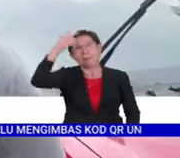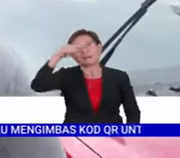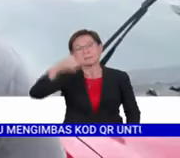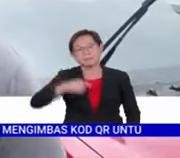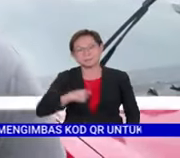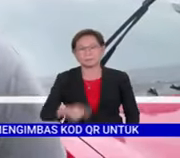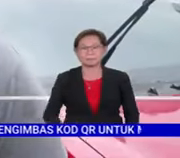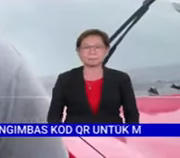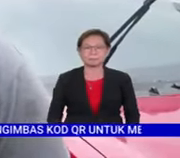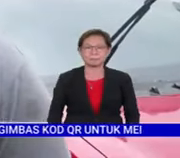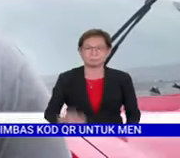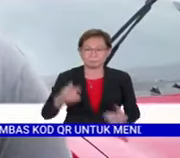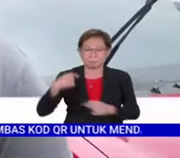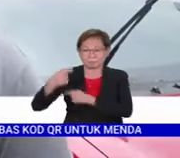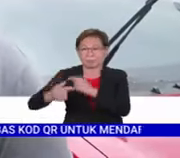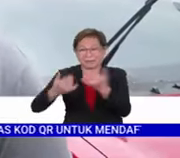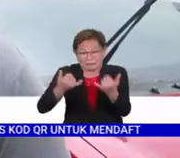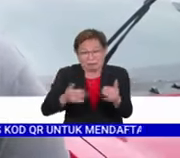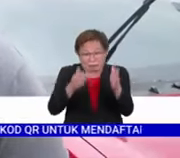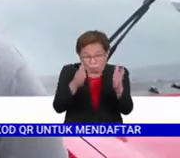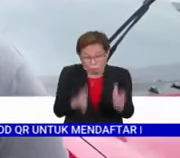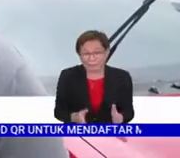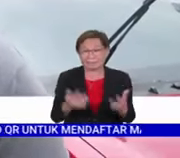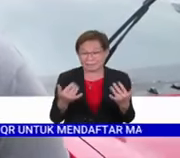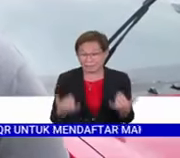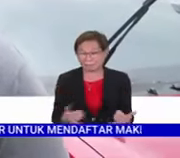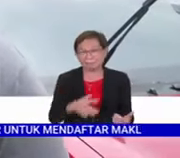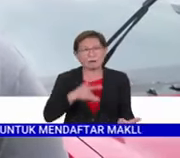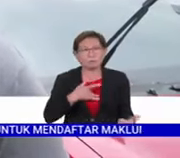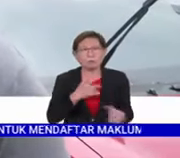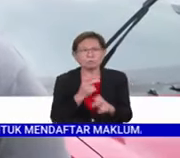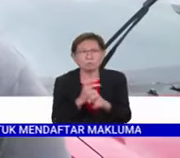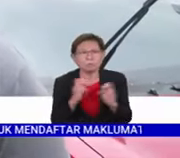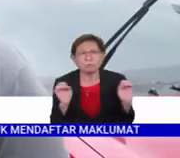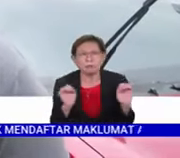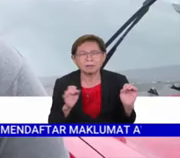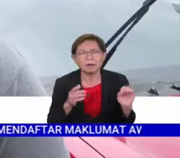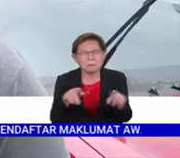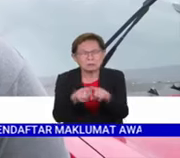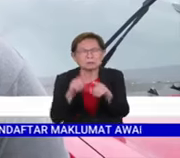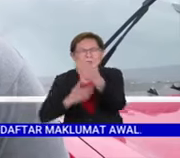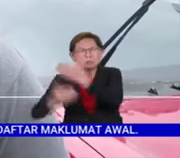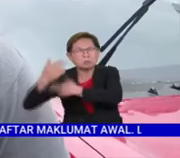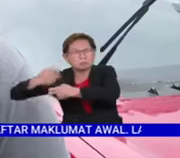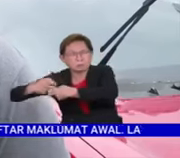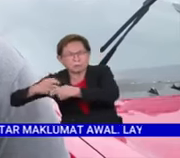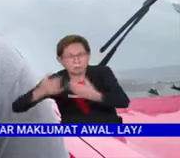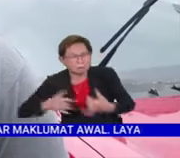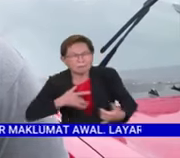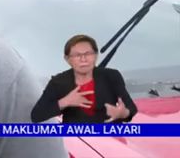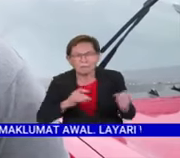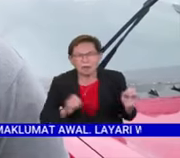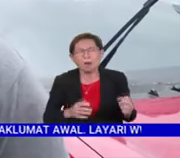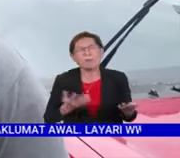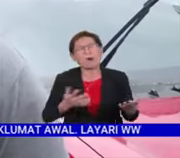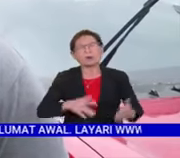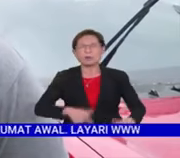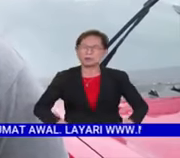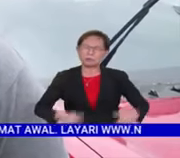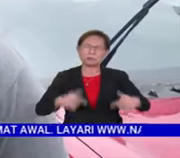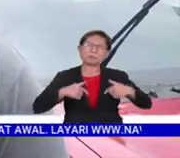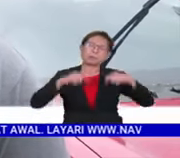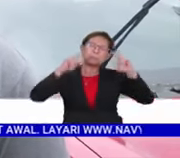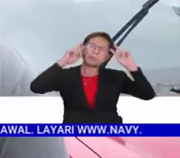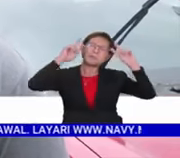Generasi sekarang, mungkin diorang tak rasa susah macam orang dulu. Jadi mungkin sekarang diorang terlalu senang. Jadi diorang